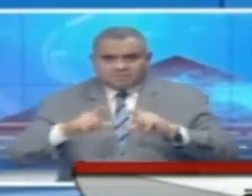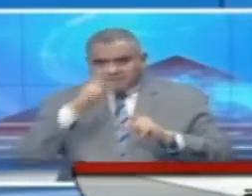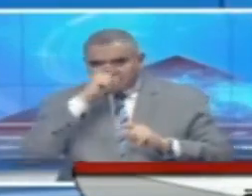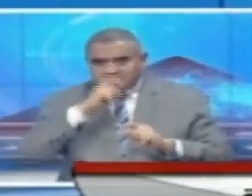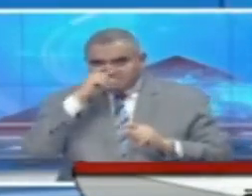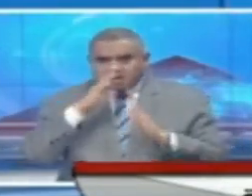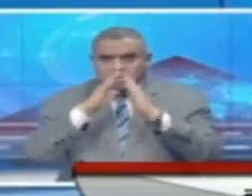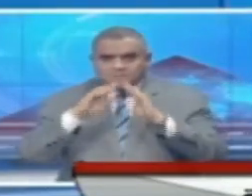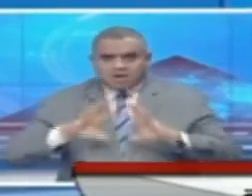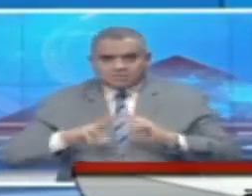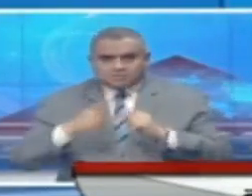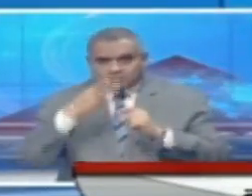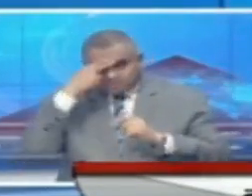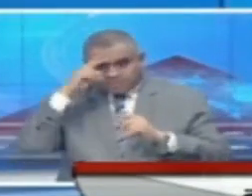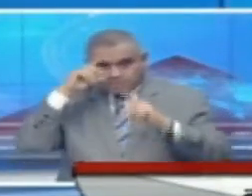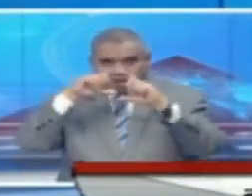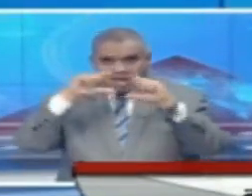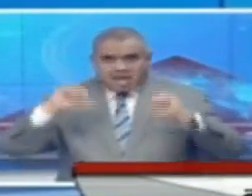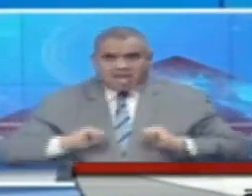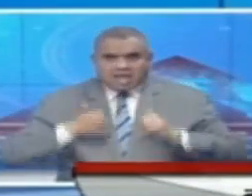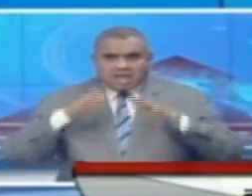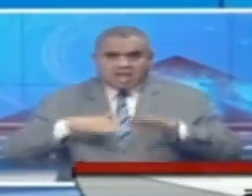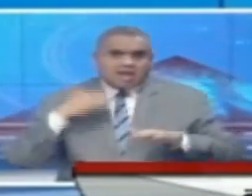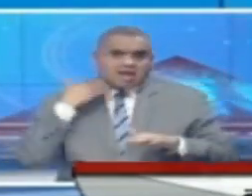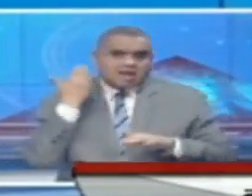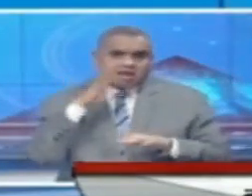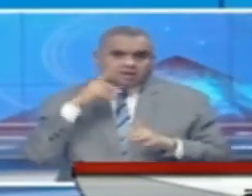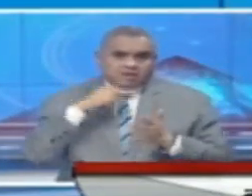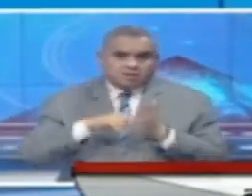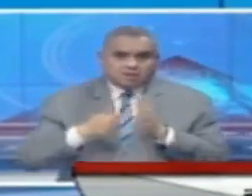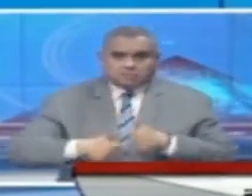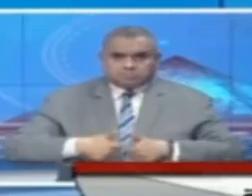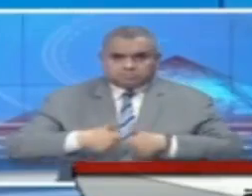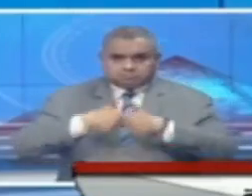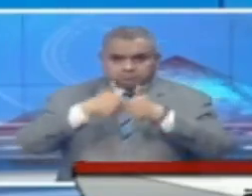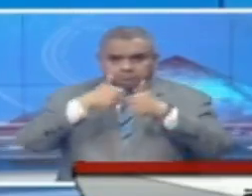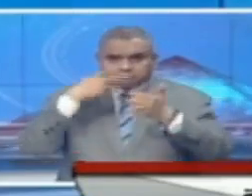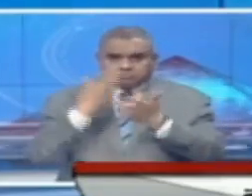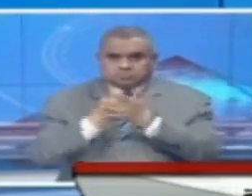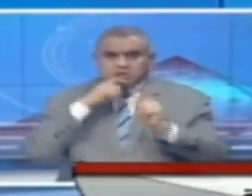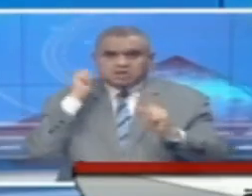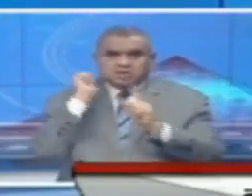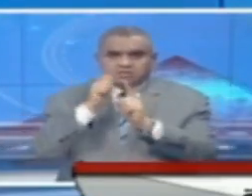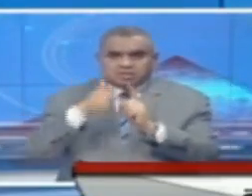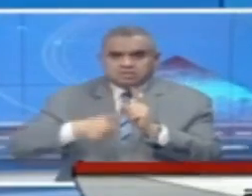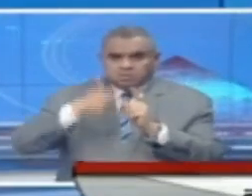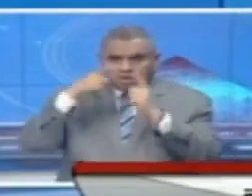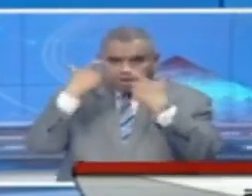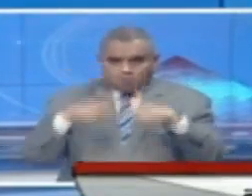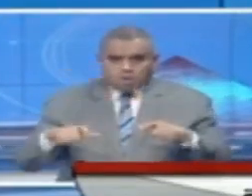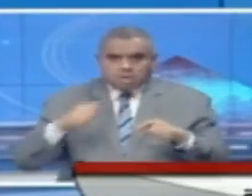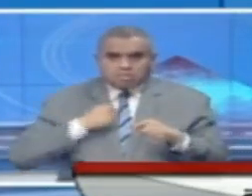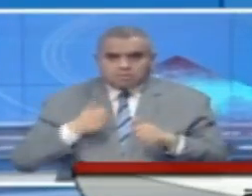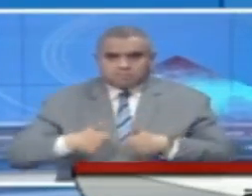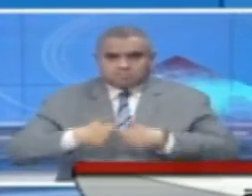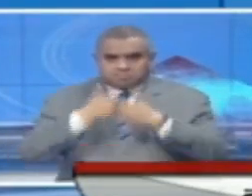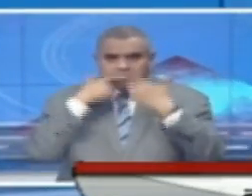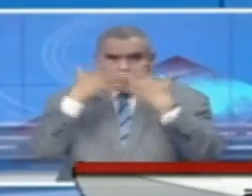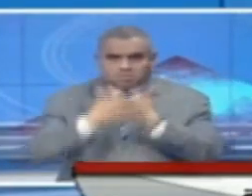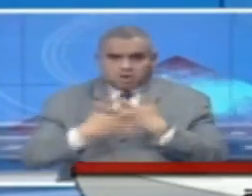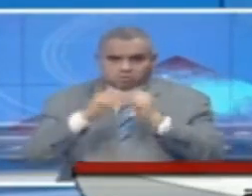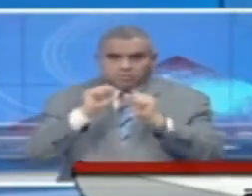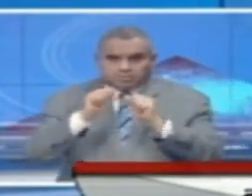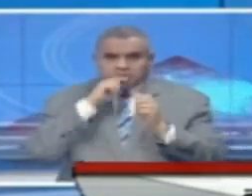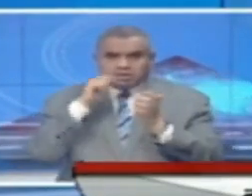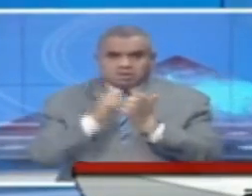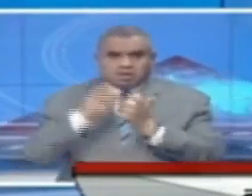قرى الريف المصري ضمن مبادرة حياة كريمة، مشيرا إلى أن الأولوية ستكون للصناعة الوطنية في تنفيذ المشروع.